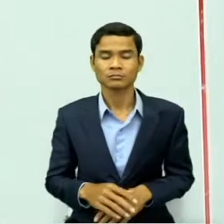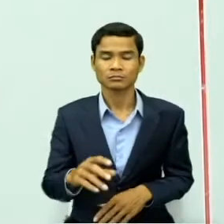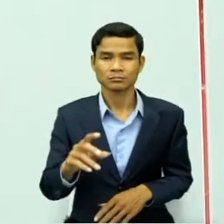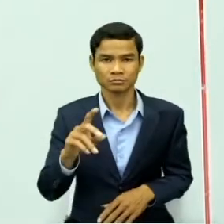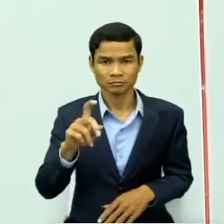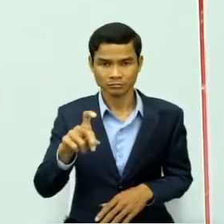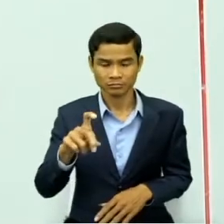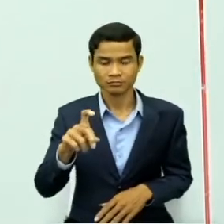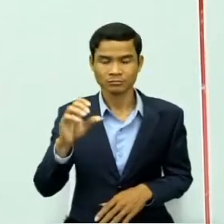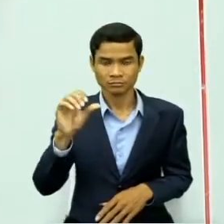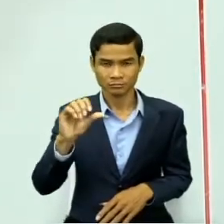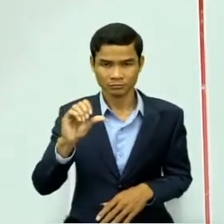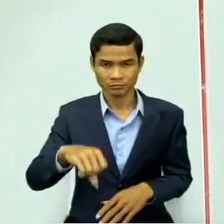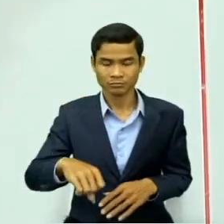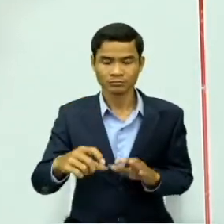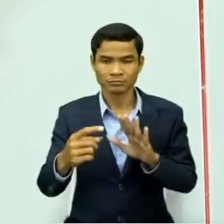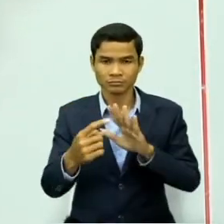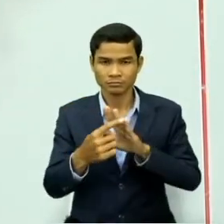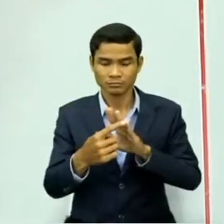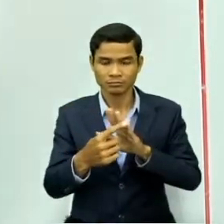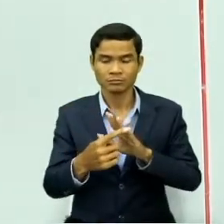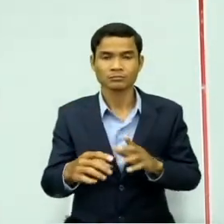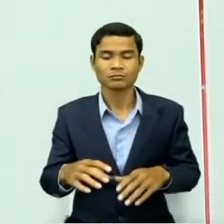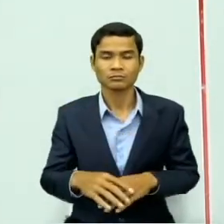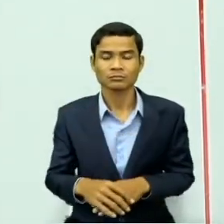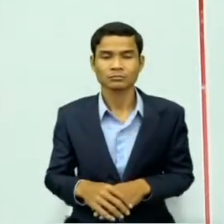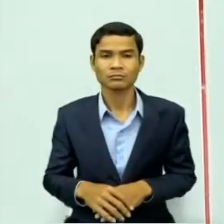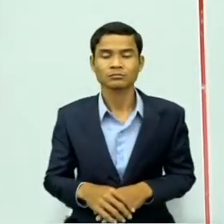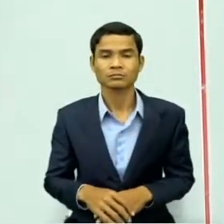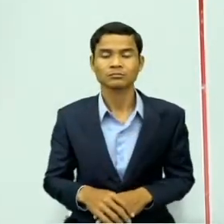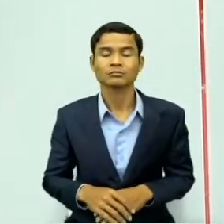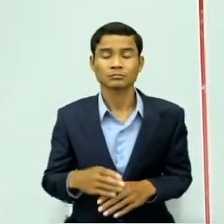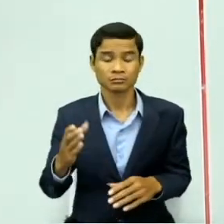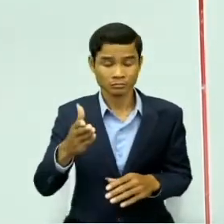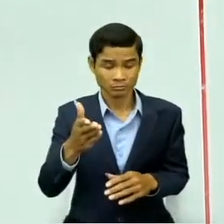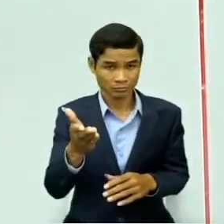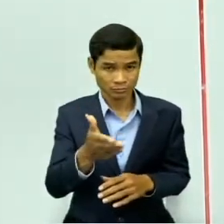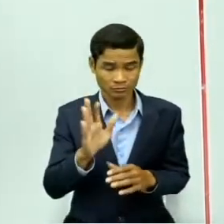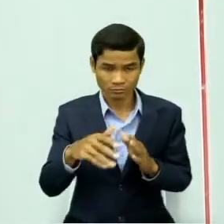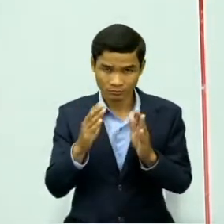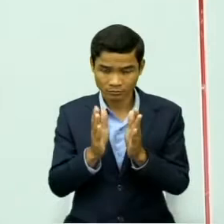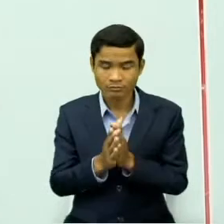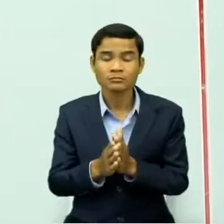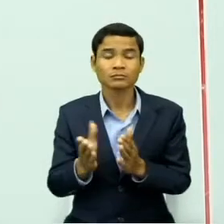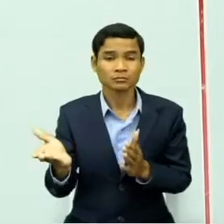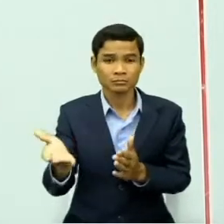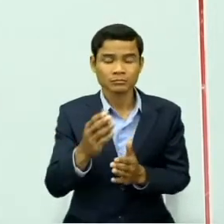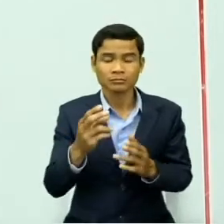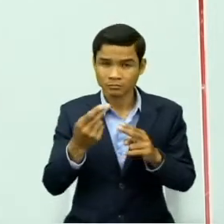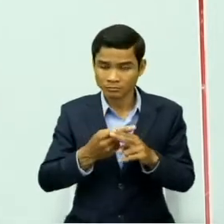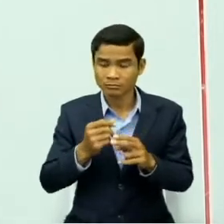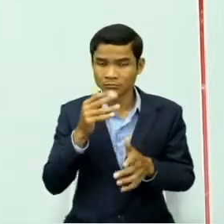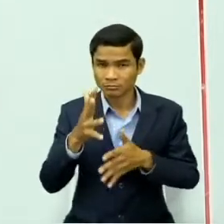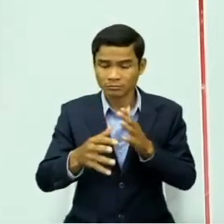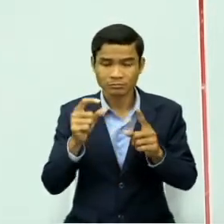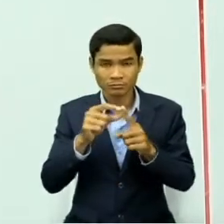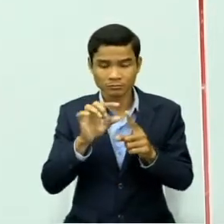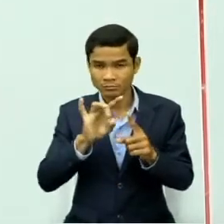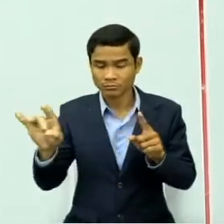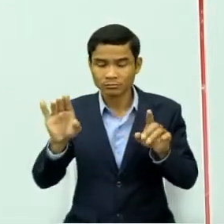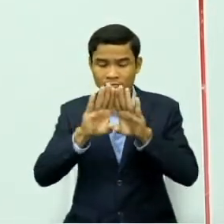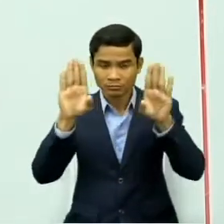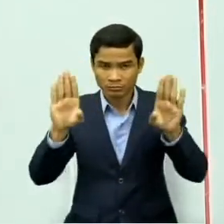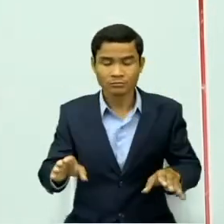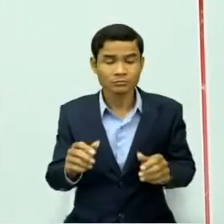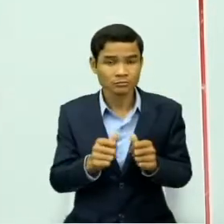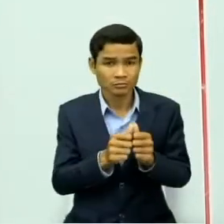Plo ớ. Plo. Chà, ở con này ban cho rùm vất hát ăn chiêng này lực đặc hiến.